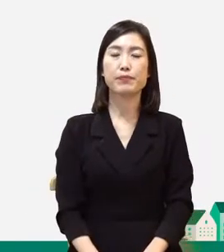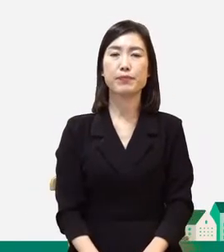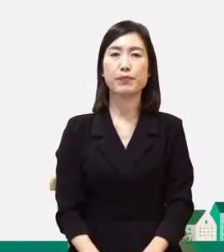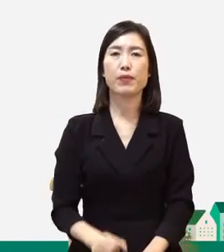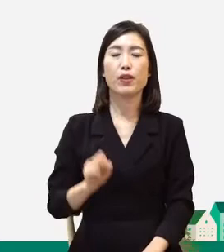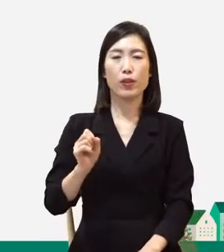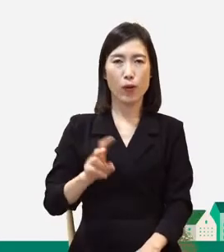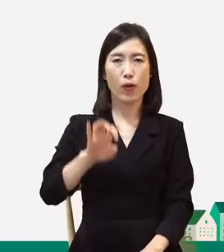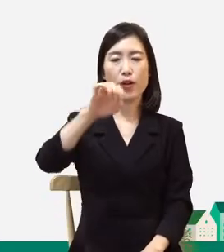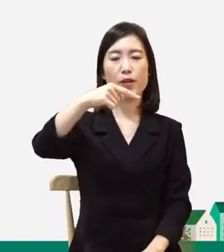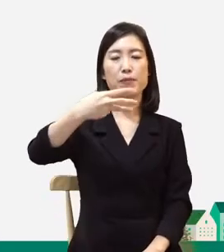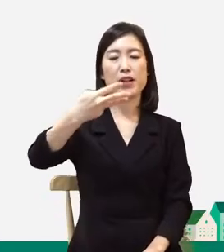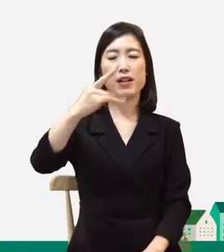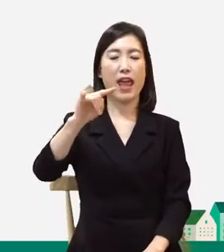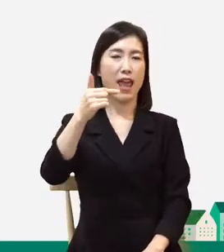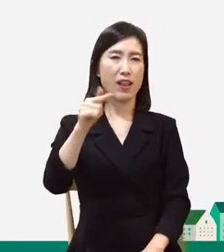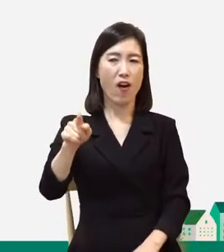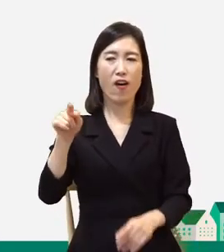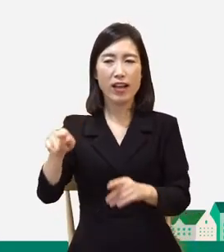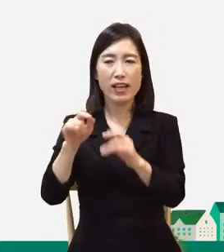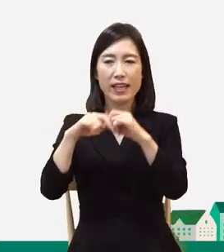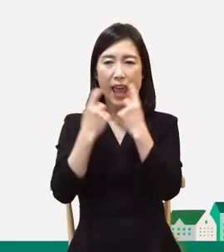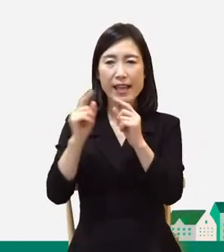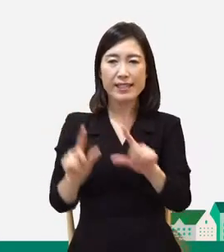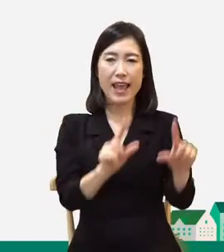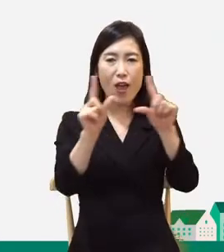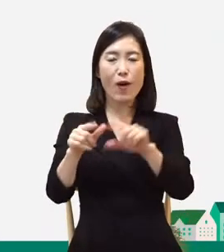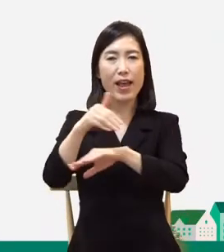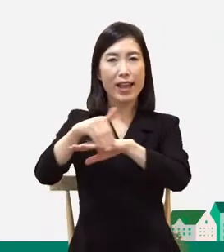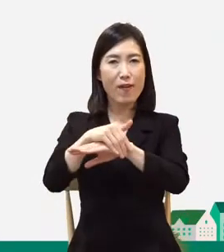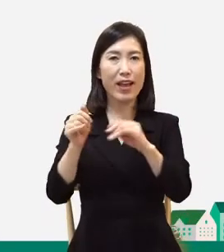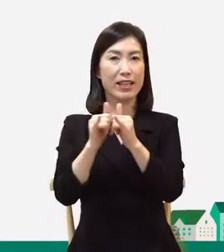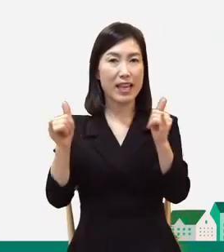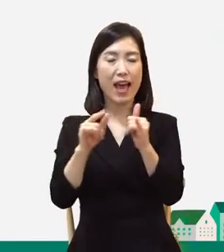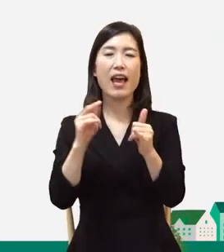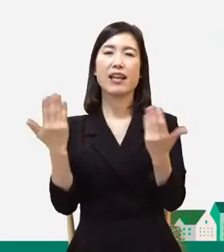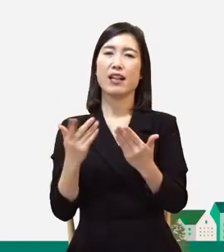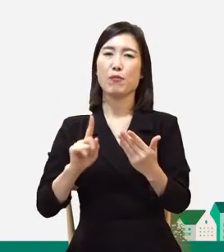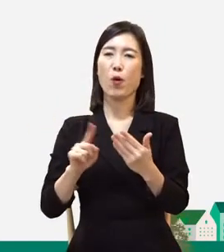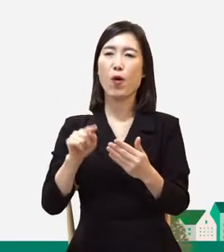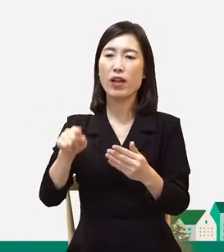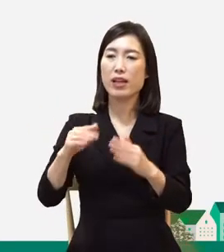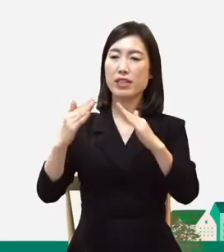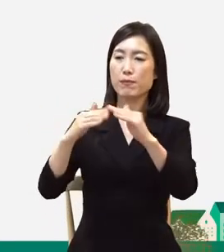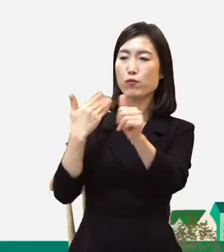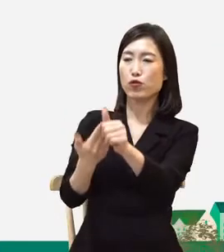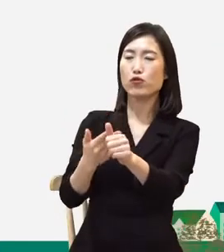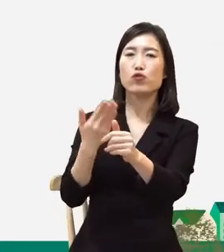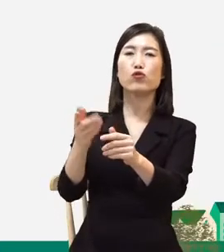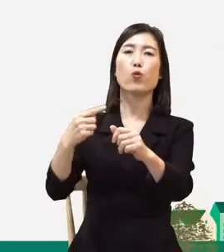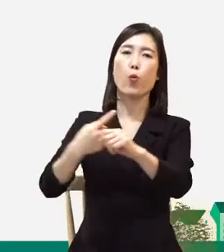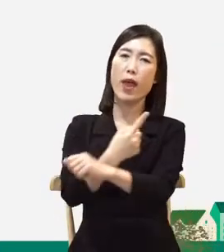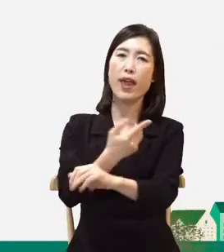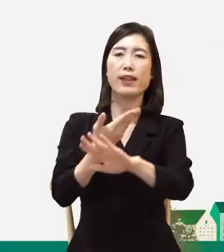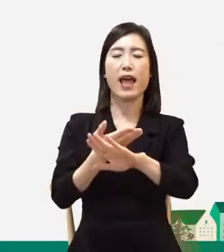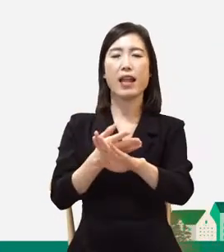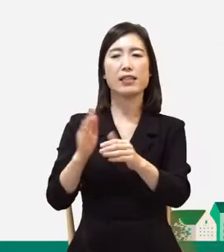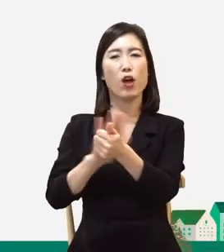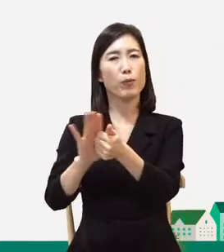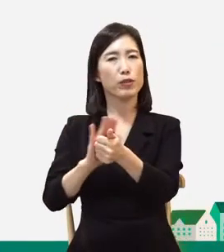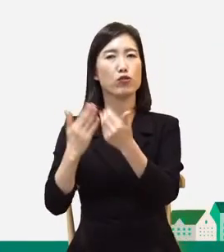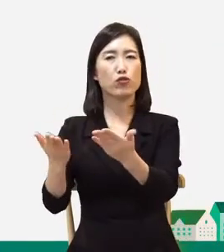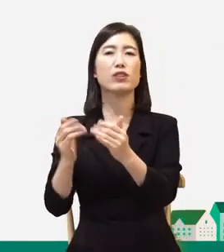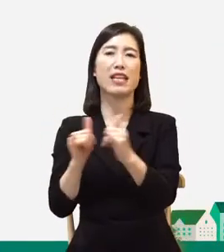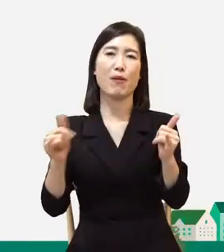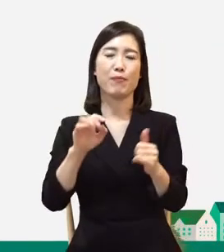이제 플래너는 이러한 이제 주거지원 주택에 이제 서비스를 제공하는 그 인력이고요.